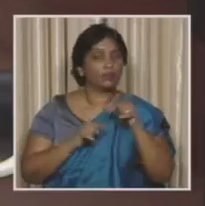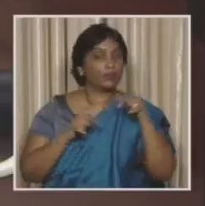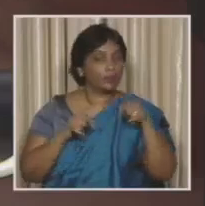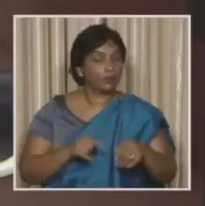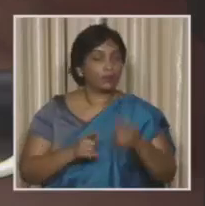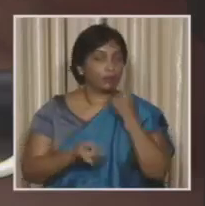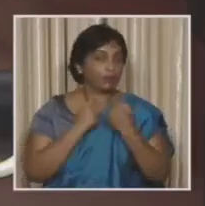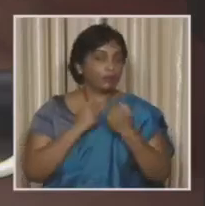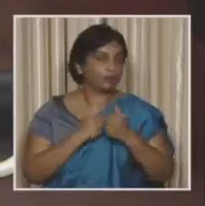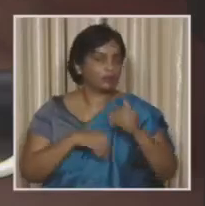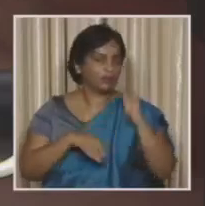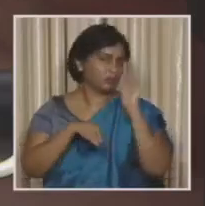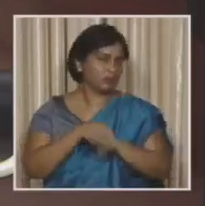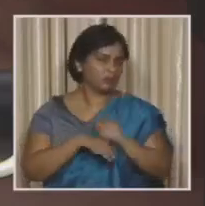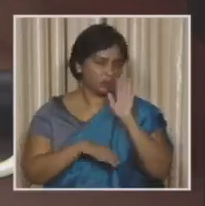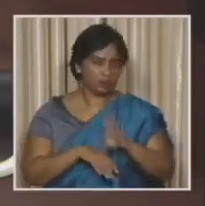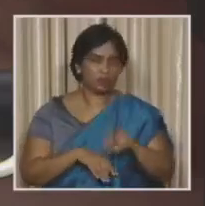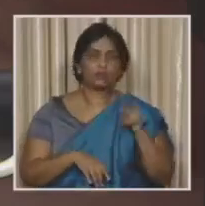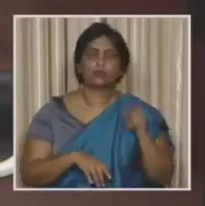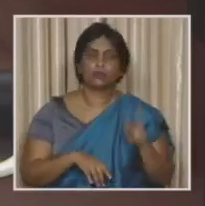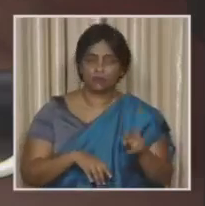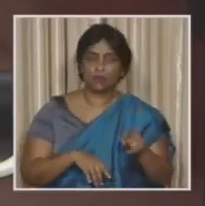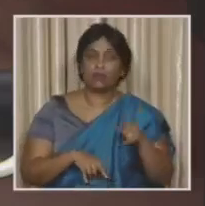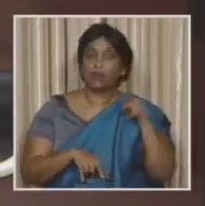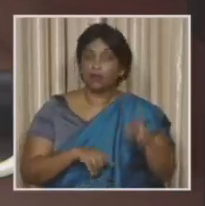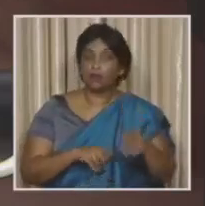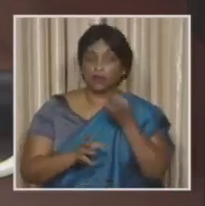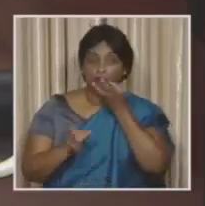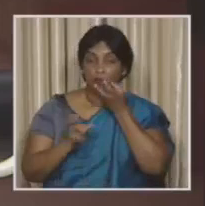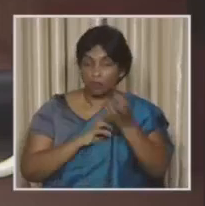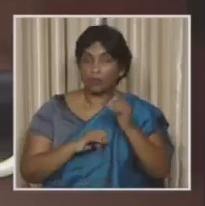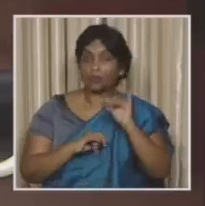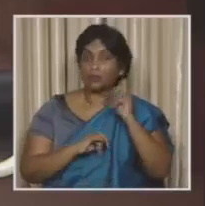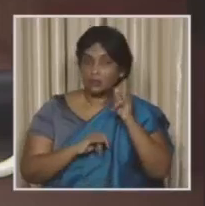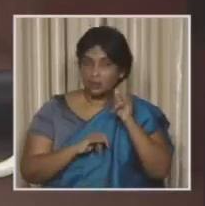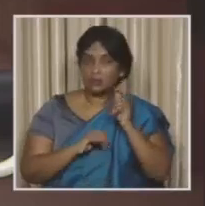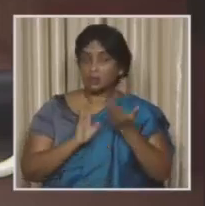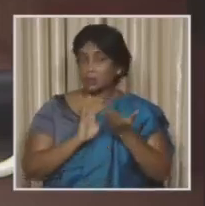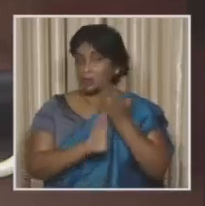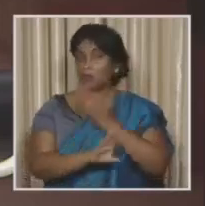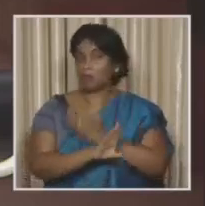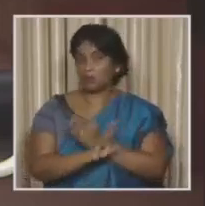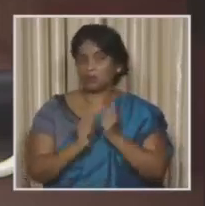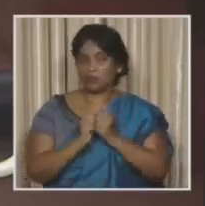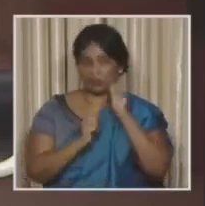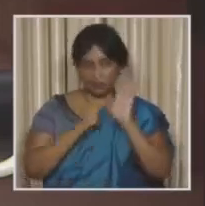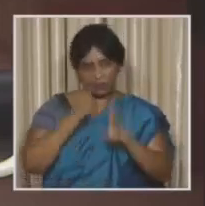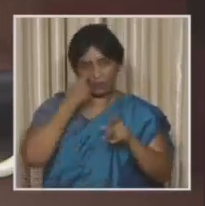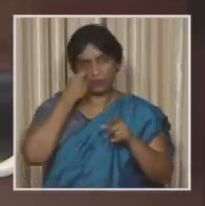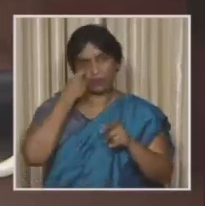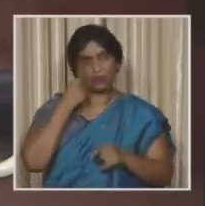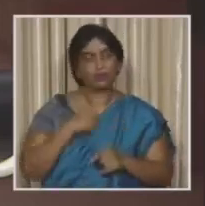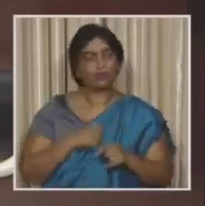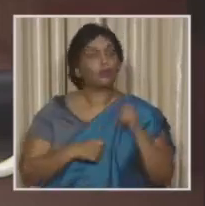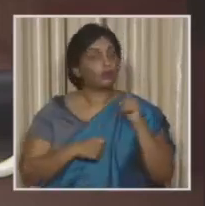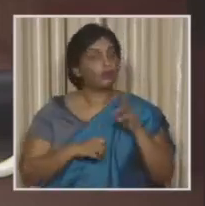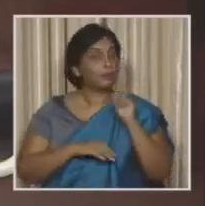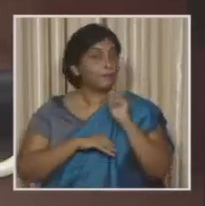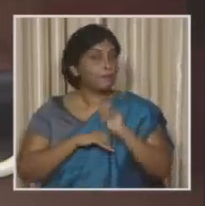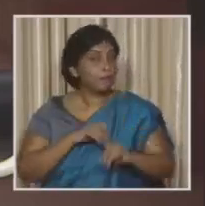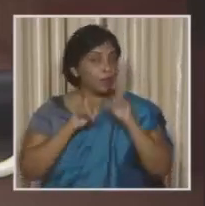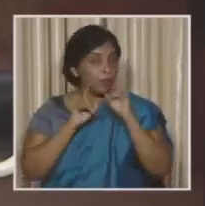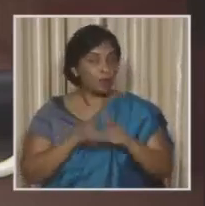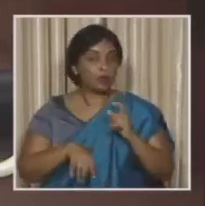කරන පරීක්ෂණයෙන් ඉදරව් වී තිබෙනවා මෙම ප්‍රහාරය යම් ප්‍රමාණයකට කලින් සිද්ධ වුණයි කියලා. සැලසුම් කරලා